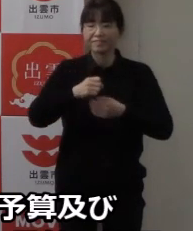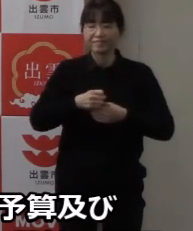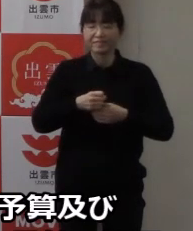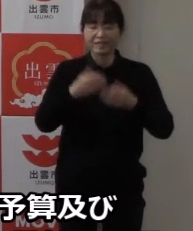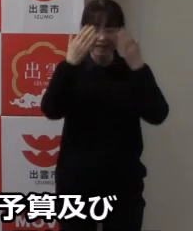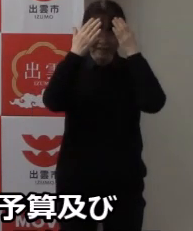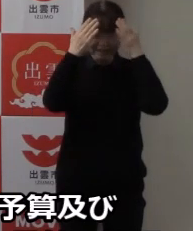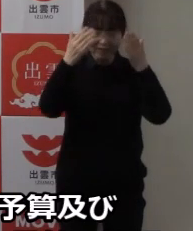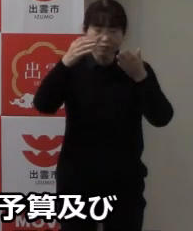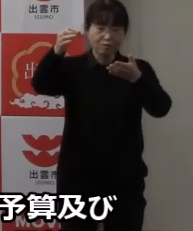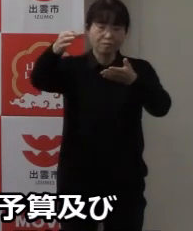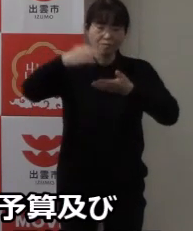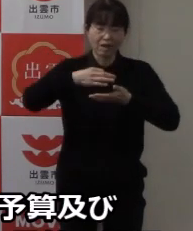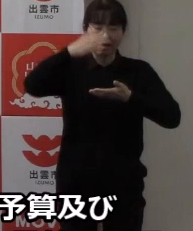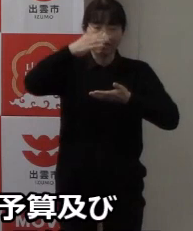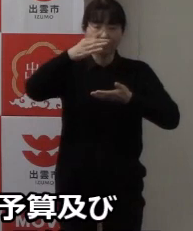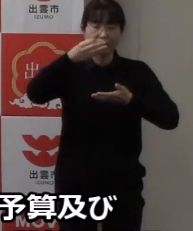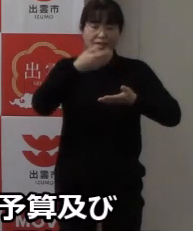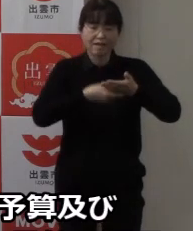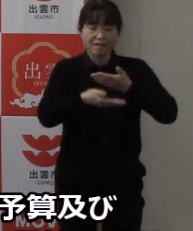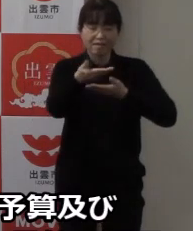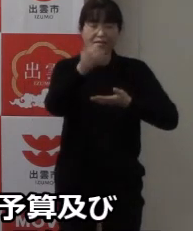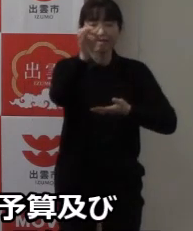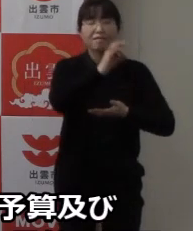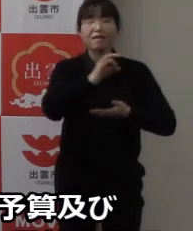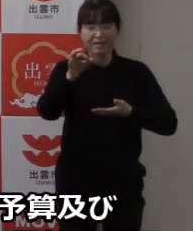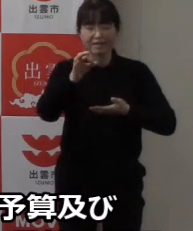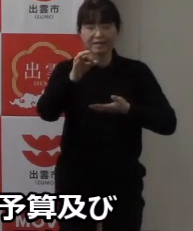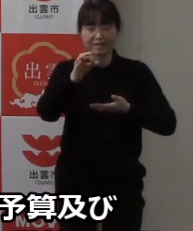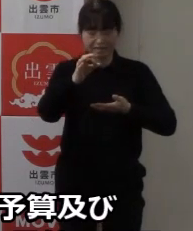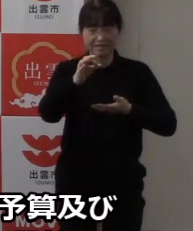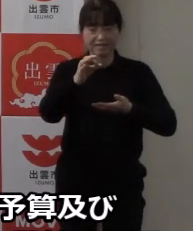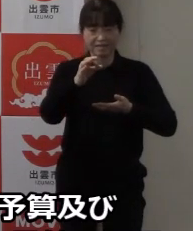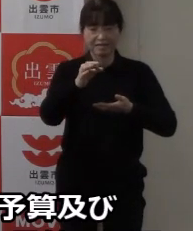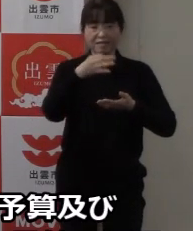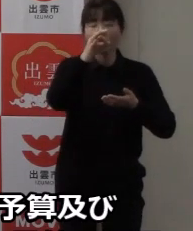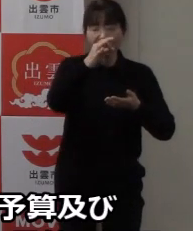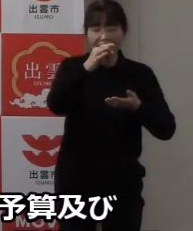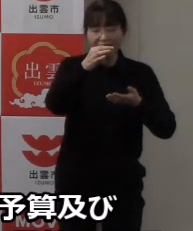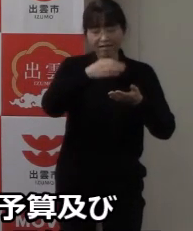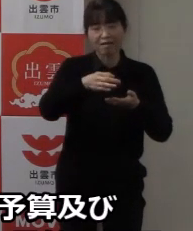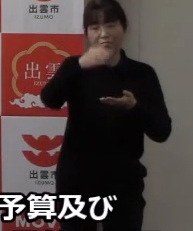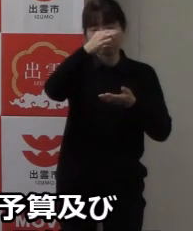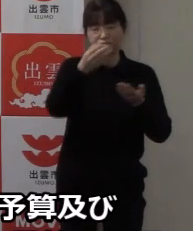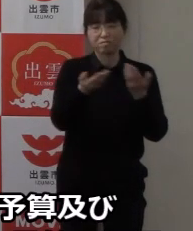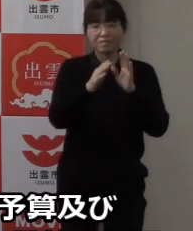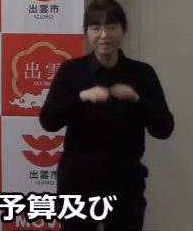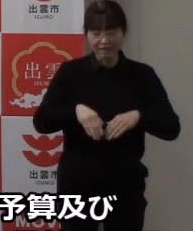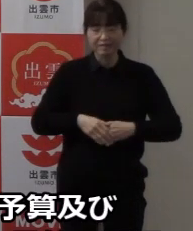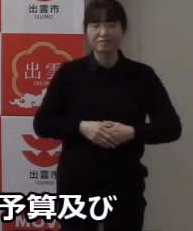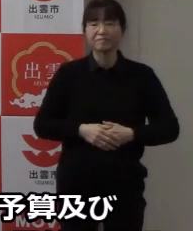寄付が多かったということで返礼品の進展の経費などがあります。